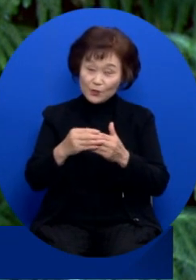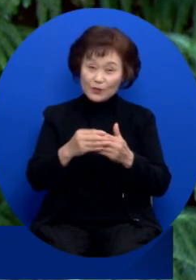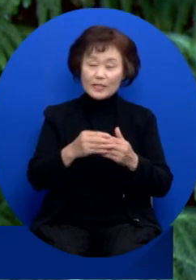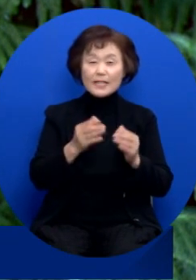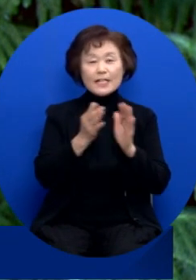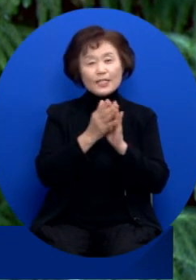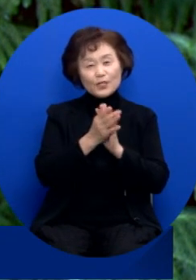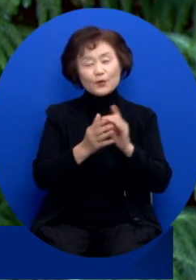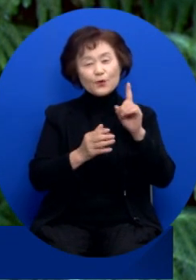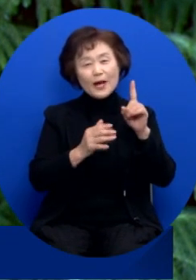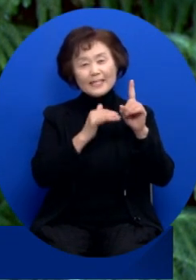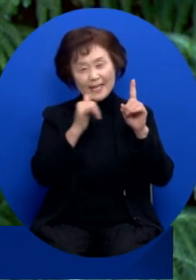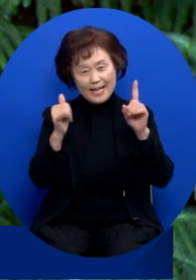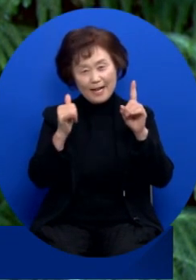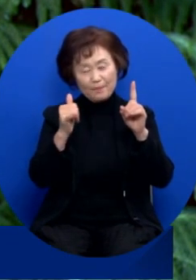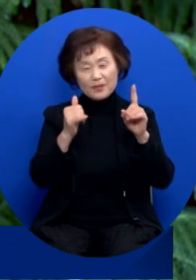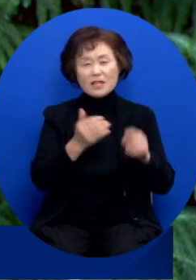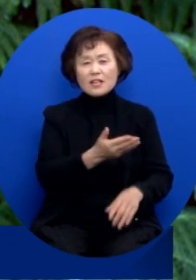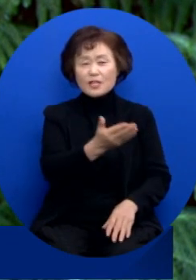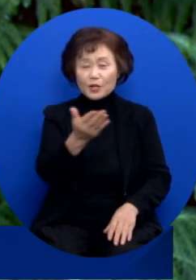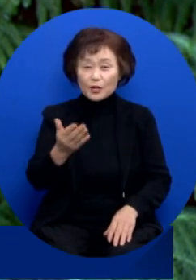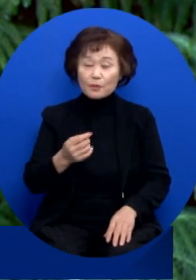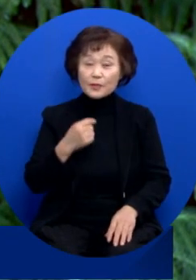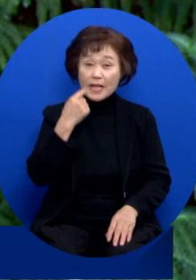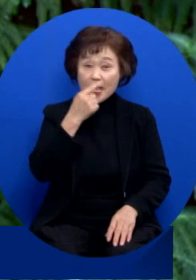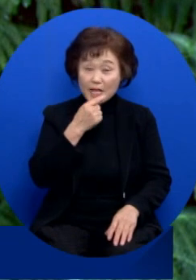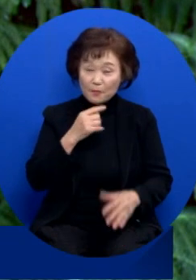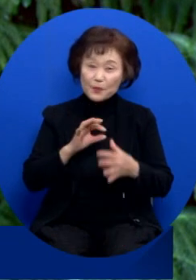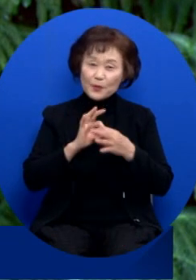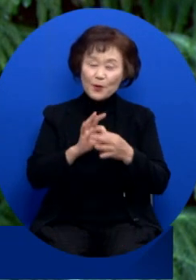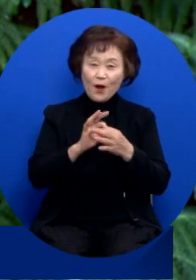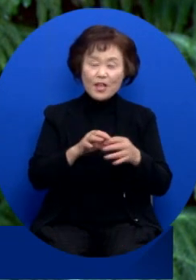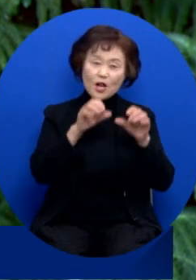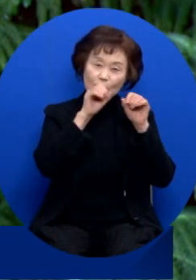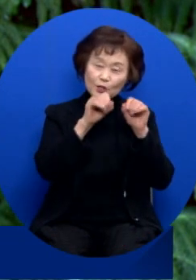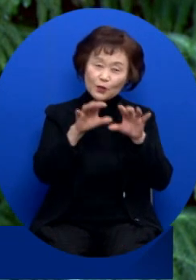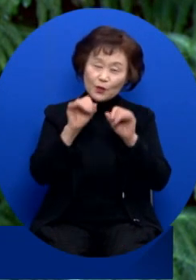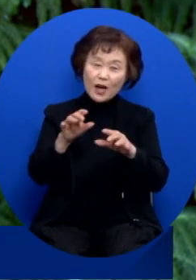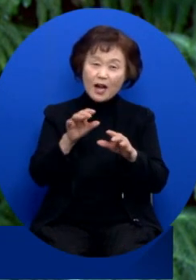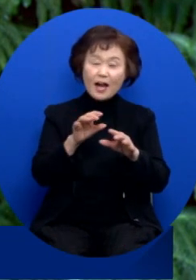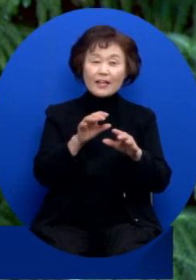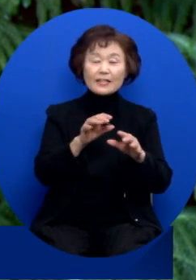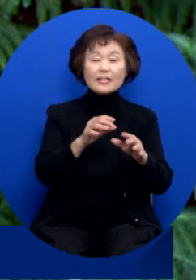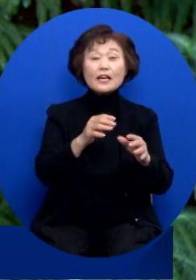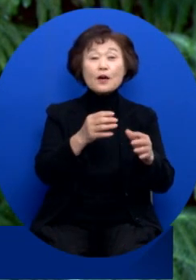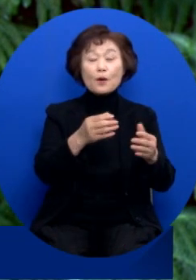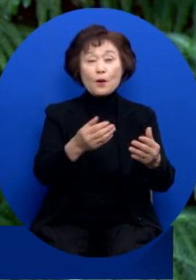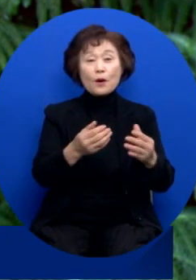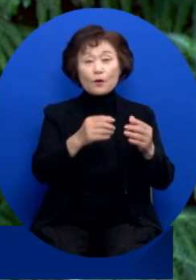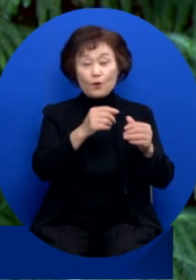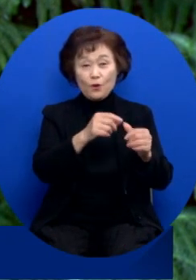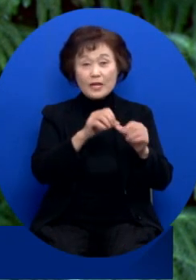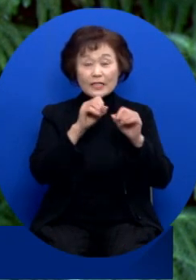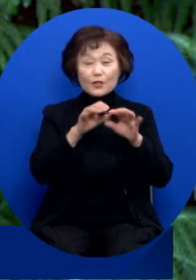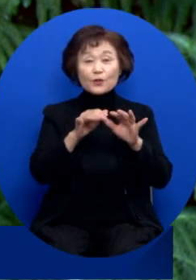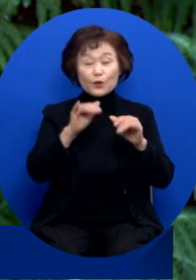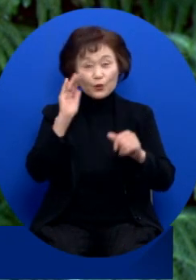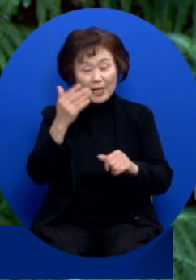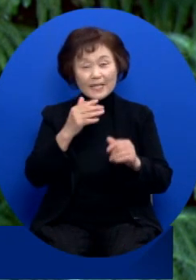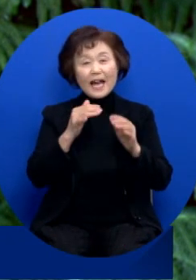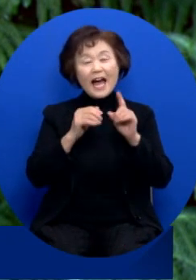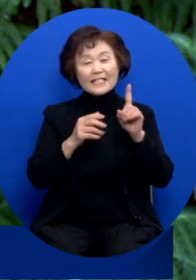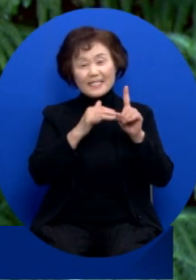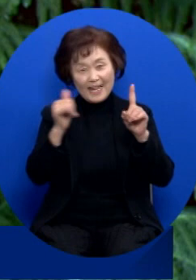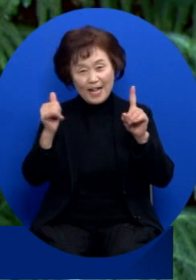그런 친구 한 사람, 여러분의 입으로 전도하여 얻게 되는 새로운 생명 한 사람 꼭